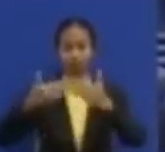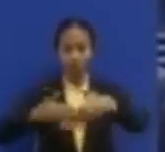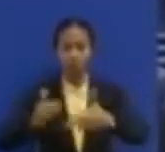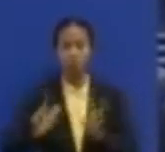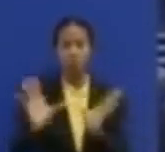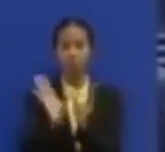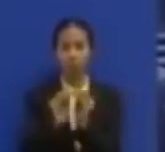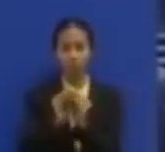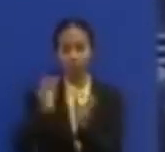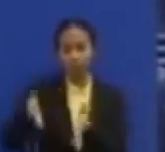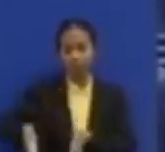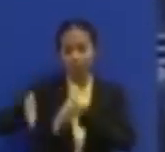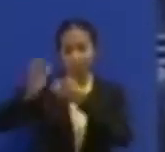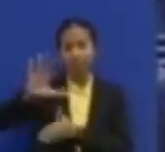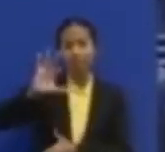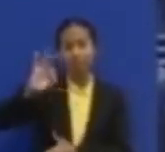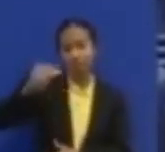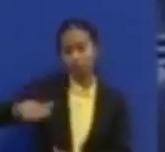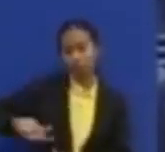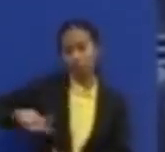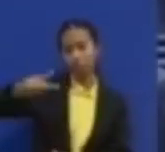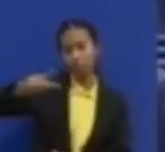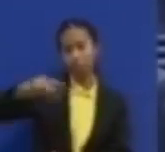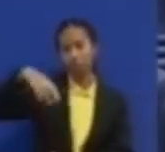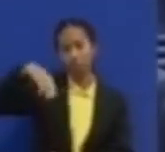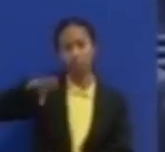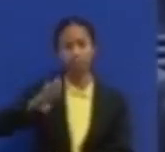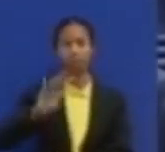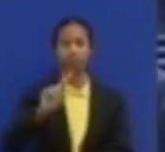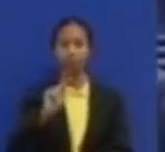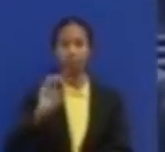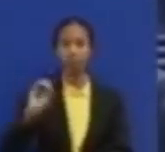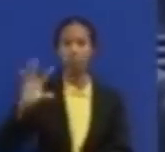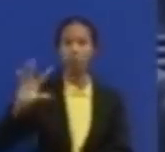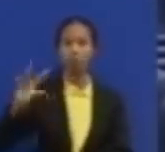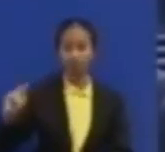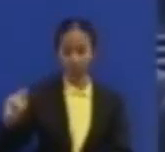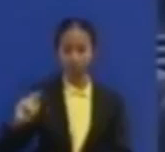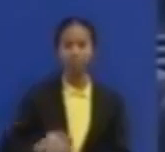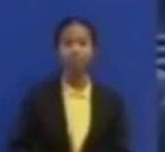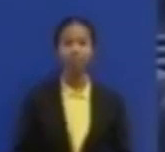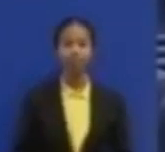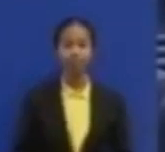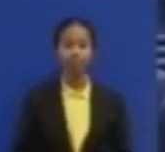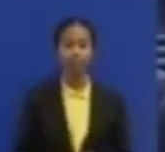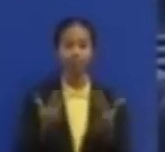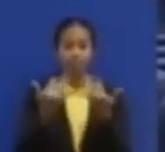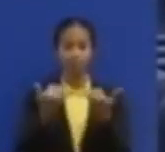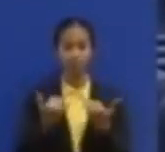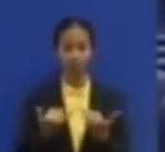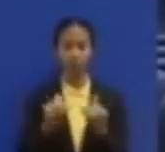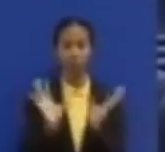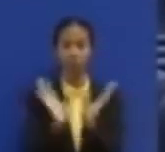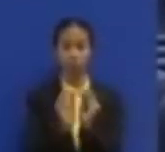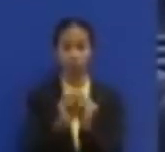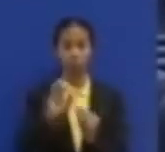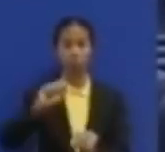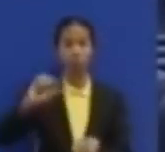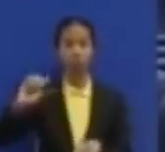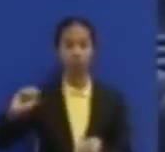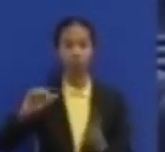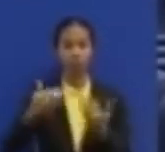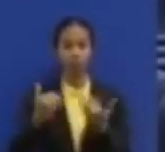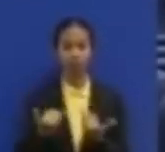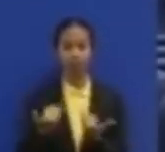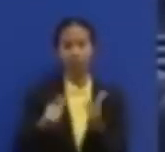คาร9ชั้น2บริษัททีโอทีจำกัดมหาชนถนนแจ้งวัฒนะนะคะ ครับโดยวันนี้นะครับการประชุมสภาผู้แทนราษฎรท่านเลขาธิ